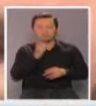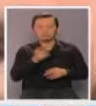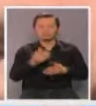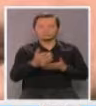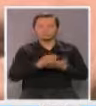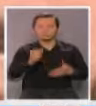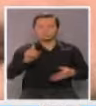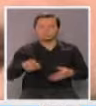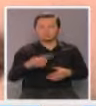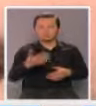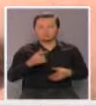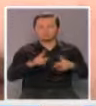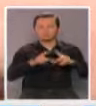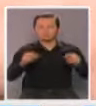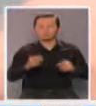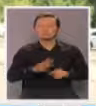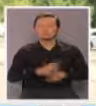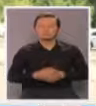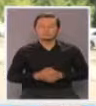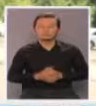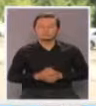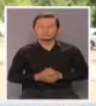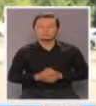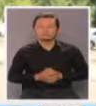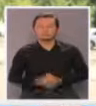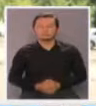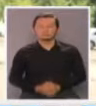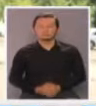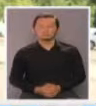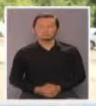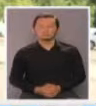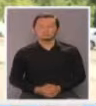кондуктор требует плату за проезд у школьников. Он тут маршрут мекелезет ханда,